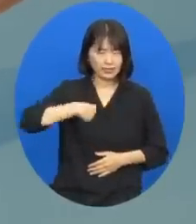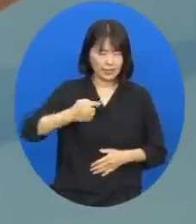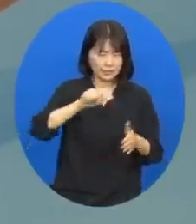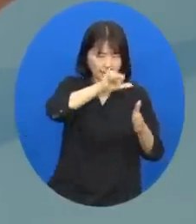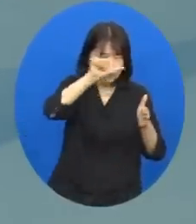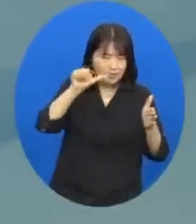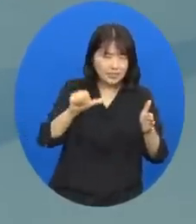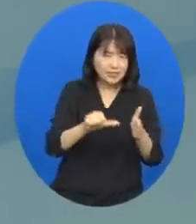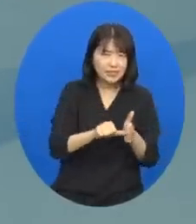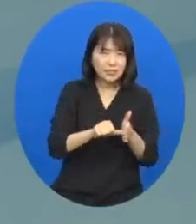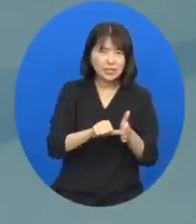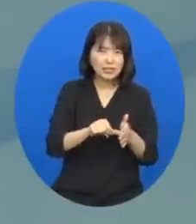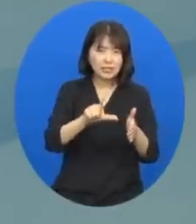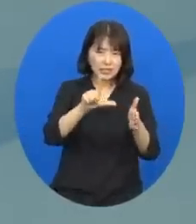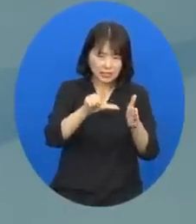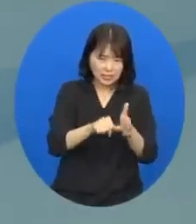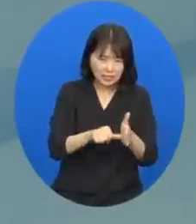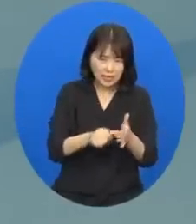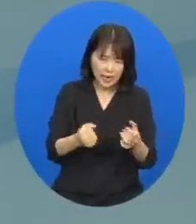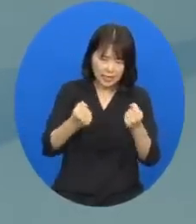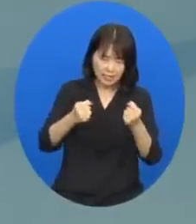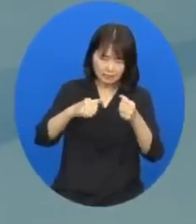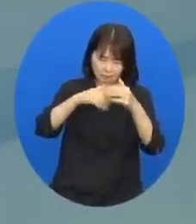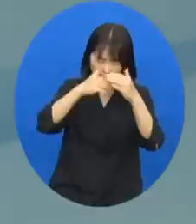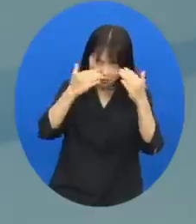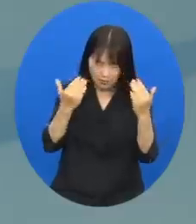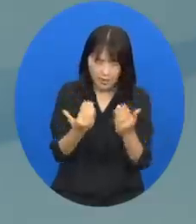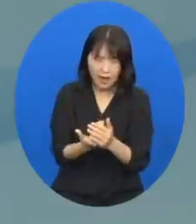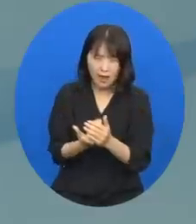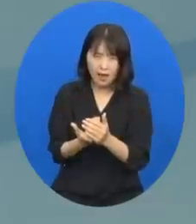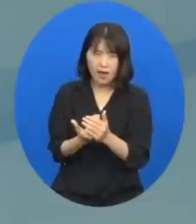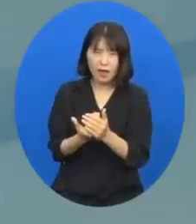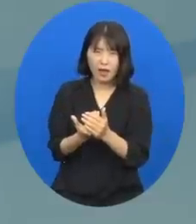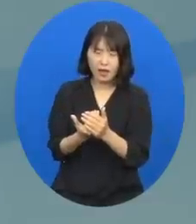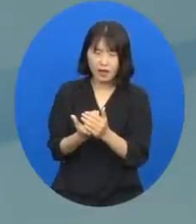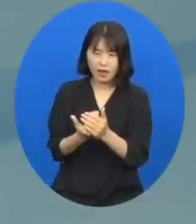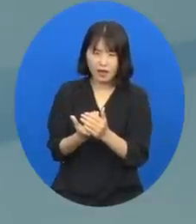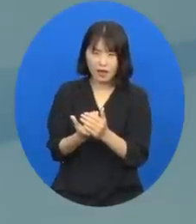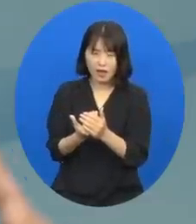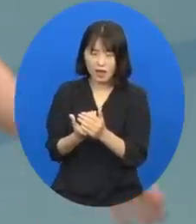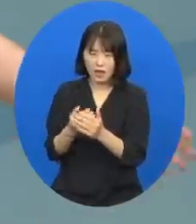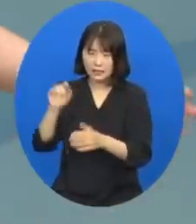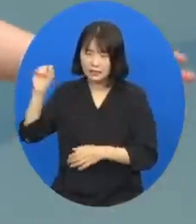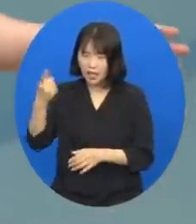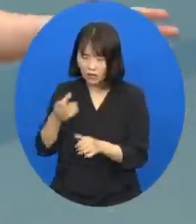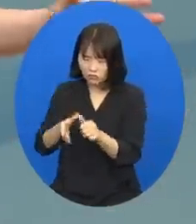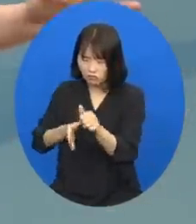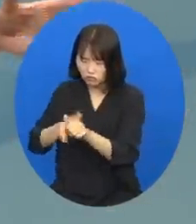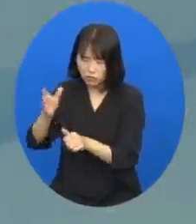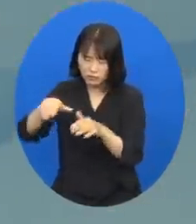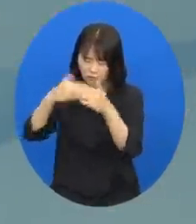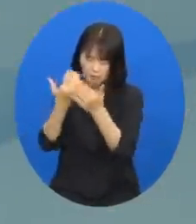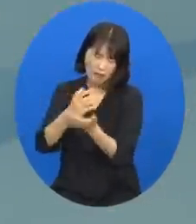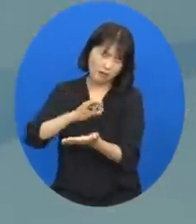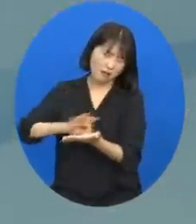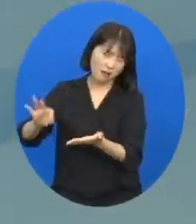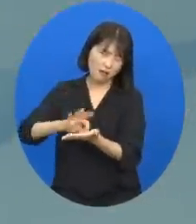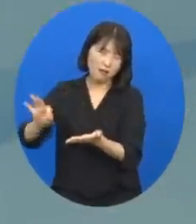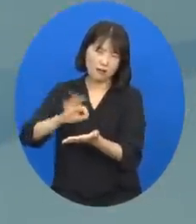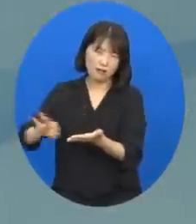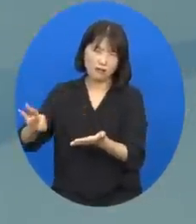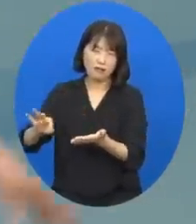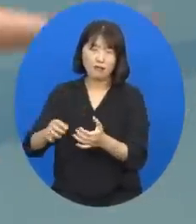에너지를 다윗을 죽이는데 올 인 합니다 군사를 데리고 탑이 서 찾아다닙니다